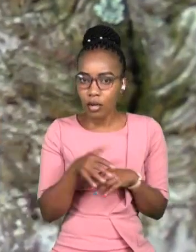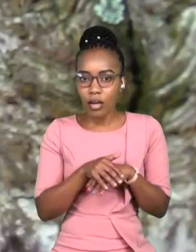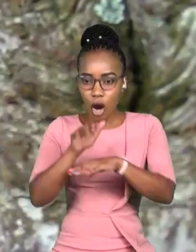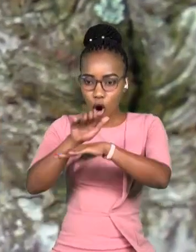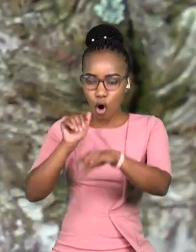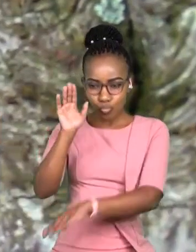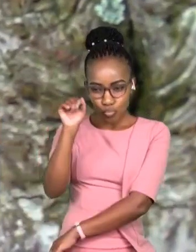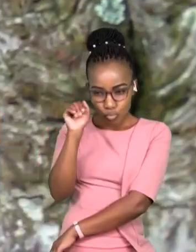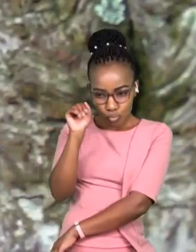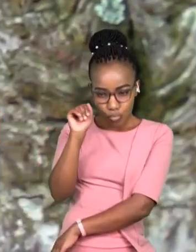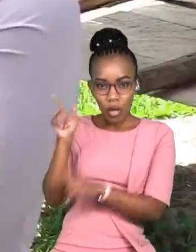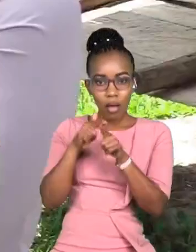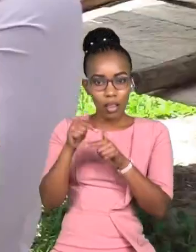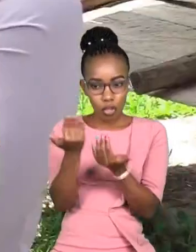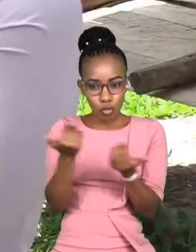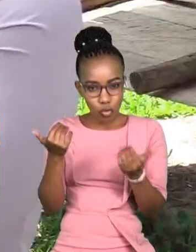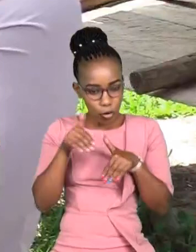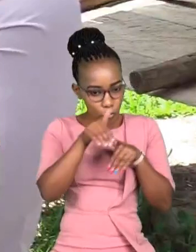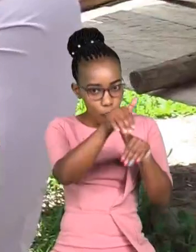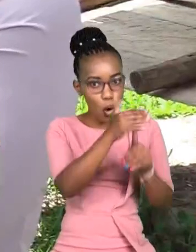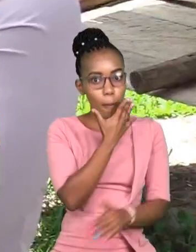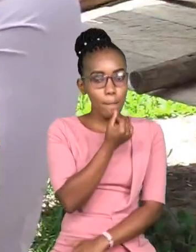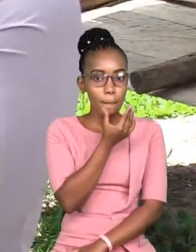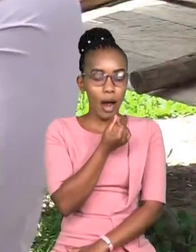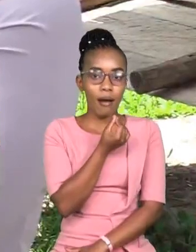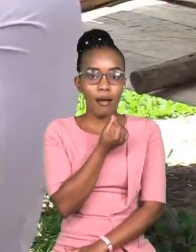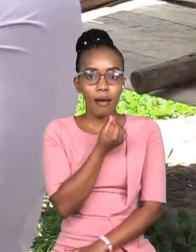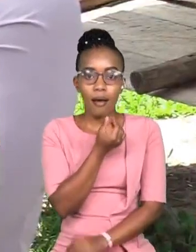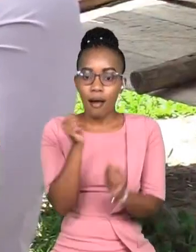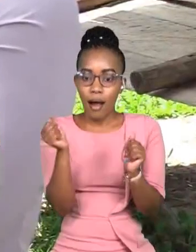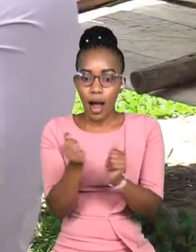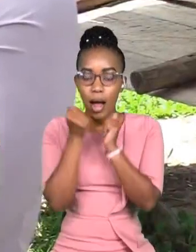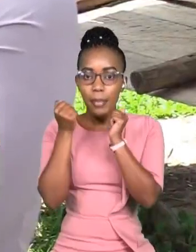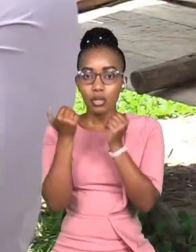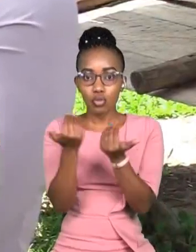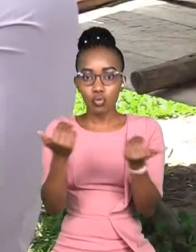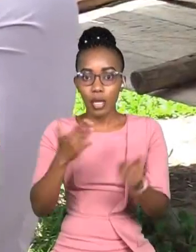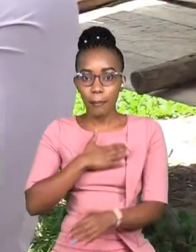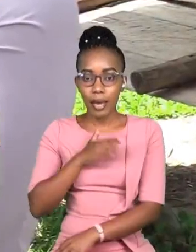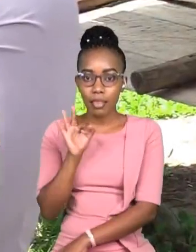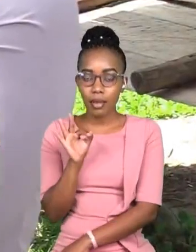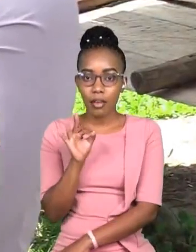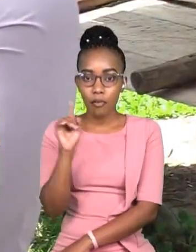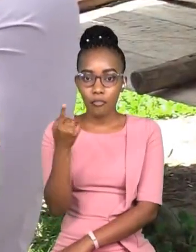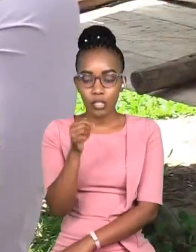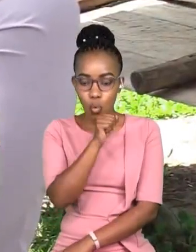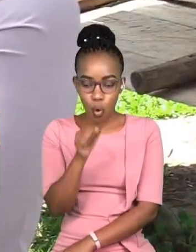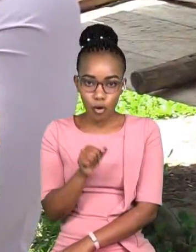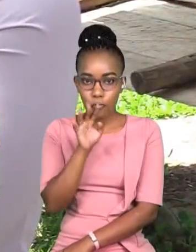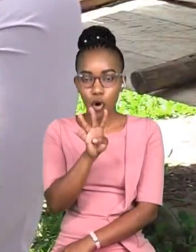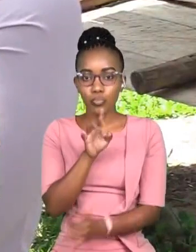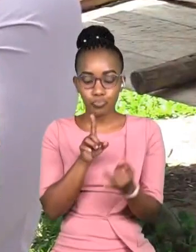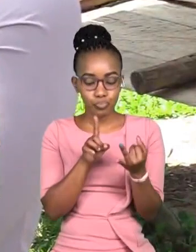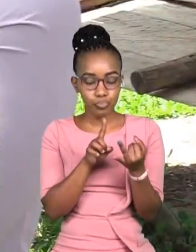kwa mkono, alafu hao wanamfuata. Hiki ni kisa ambacho kimetokea kwa watoto wangu watatu. Wa kwanza miaka 4,